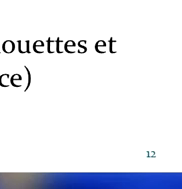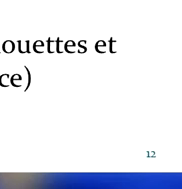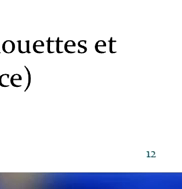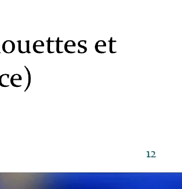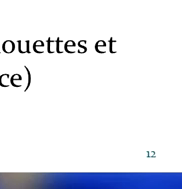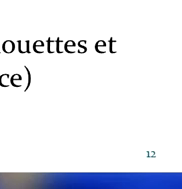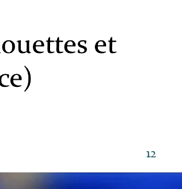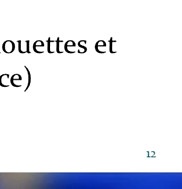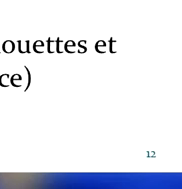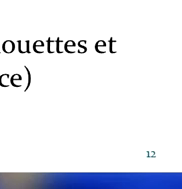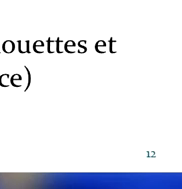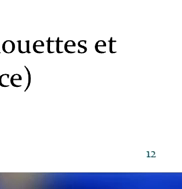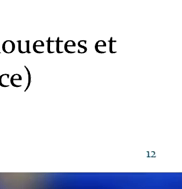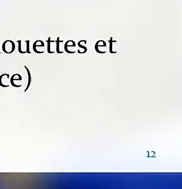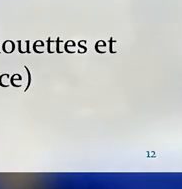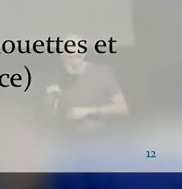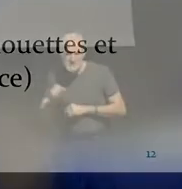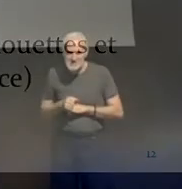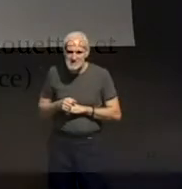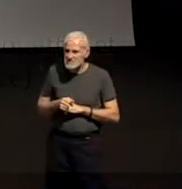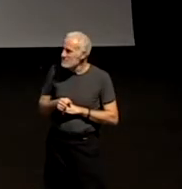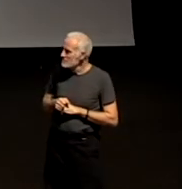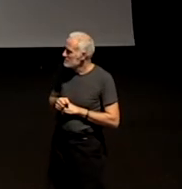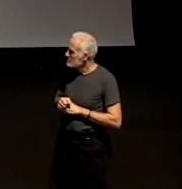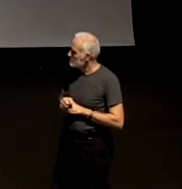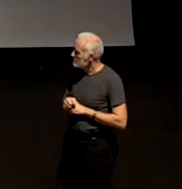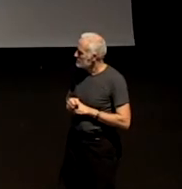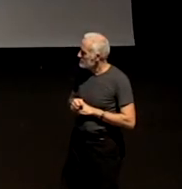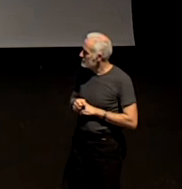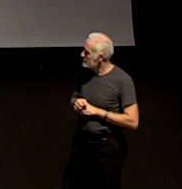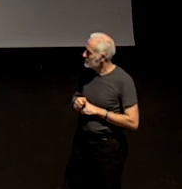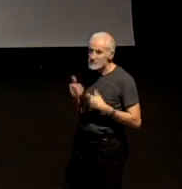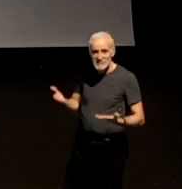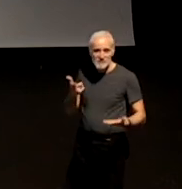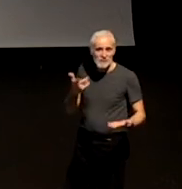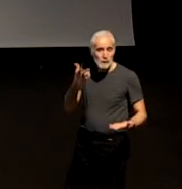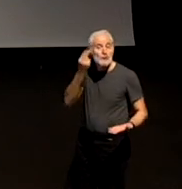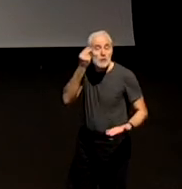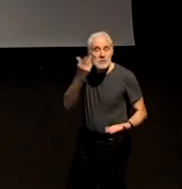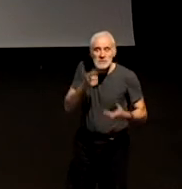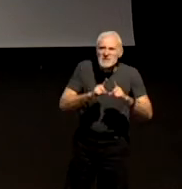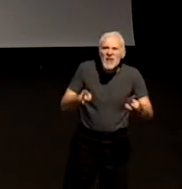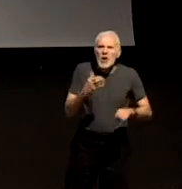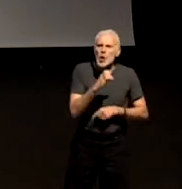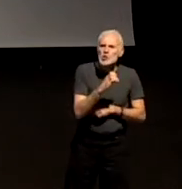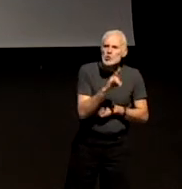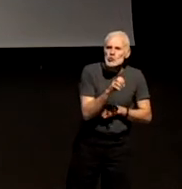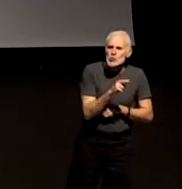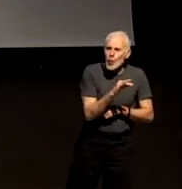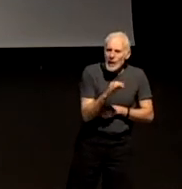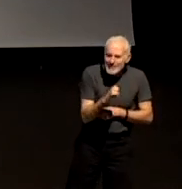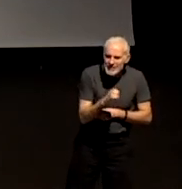fonction de la position des aigrettes et donc la différence chouettes et hiboux que maintenant vous connaissez par coeur mais après je vous